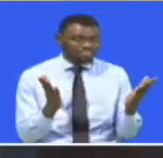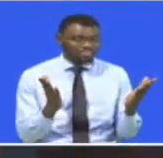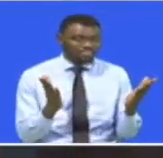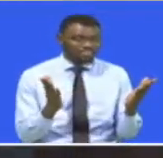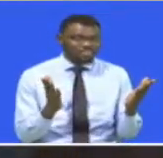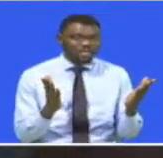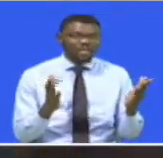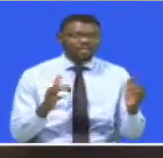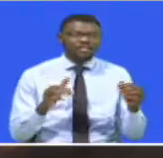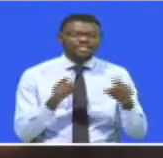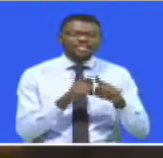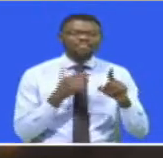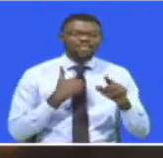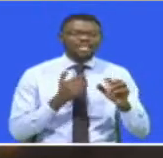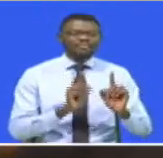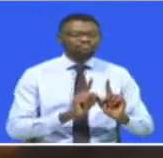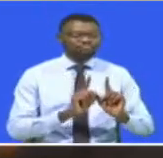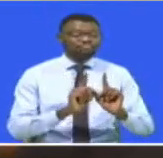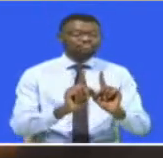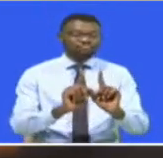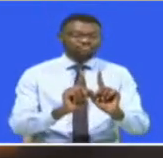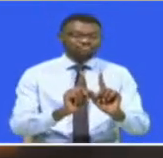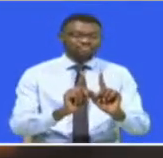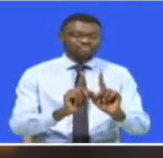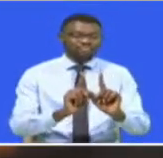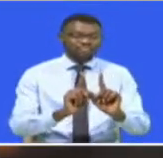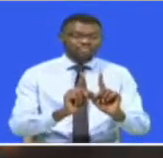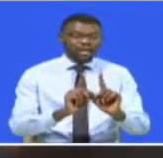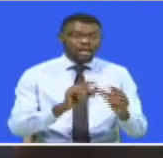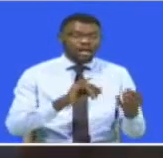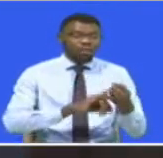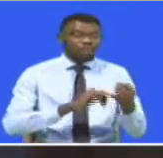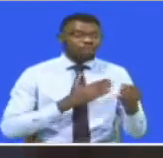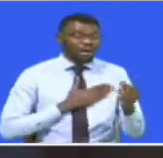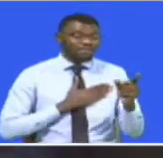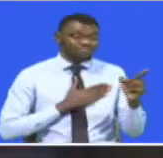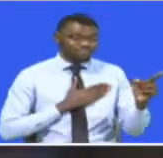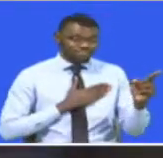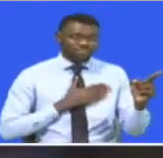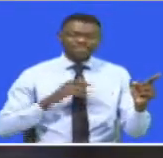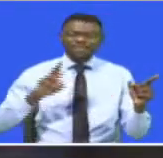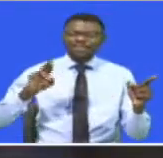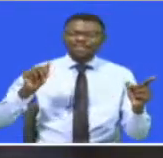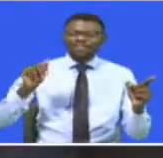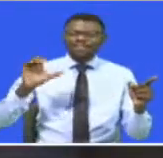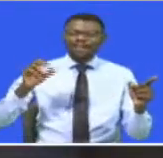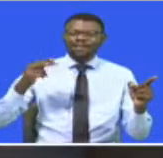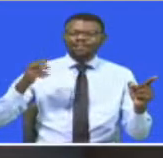na nimeandamana na mke wangu Mama Recho yuko hapa.